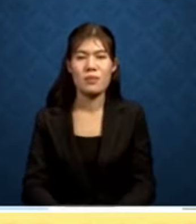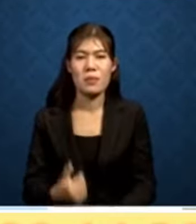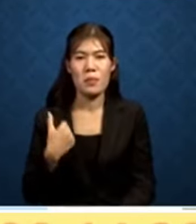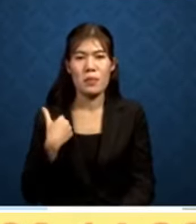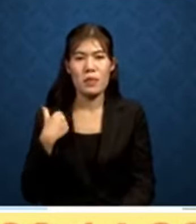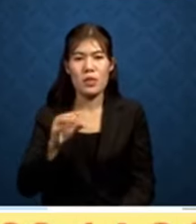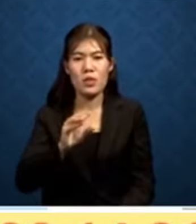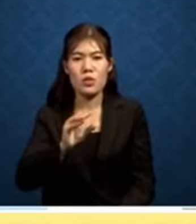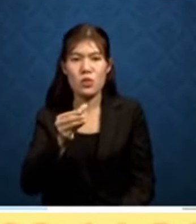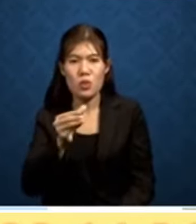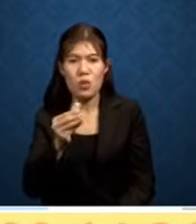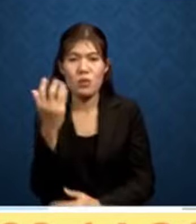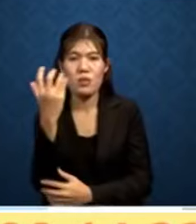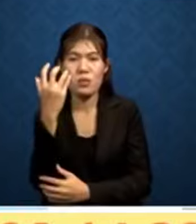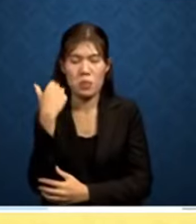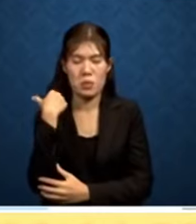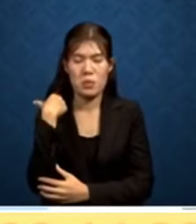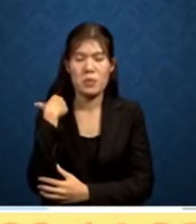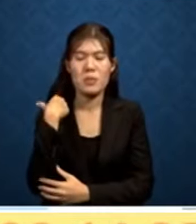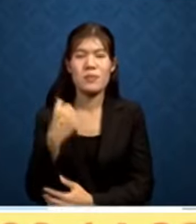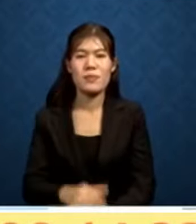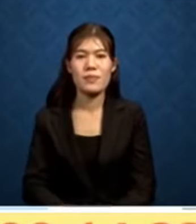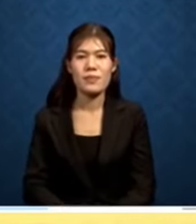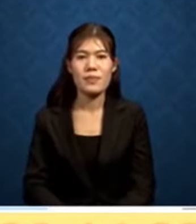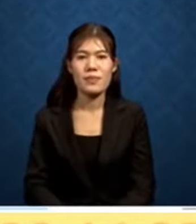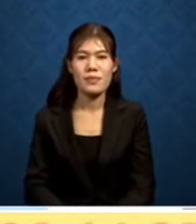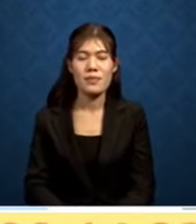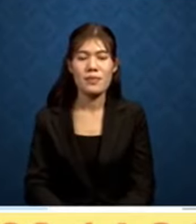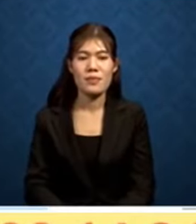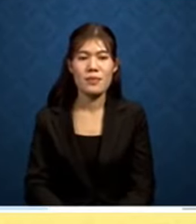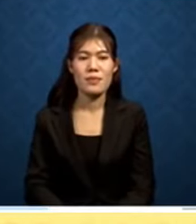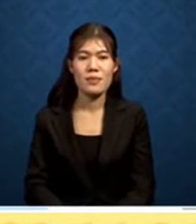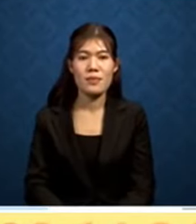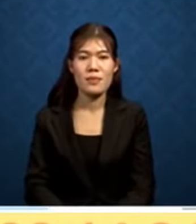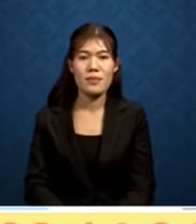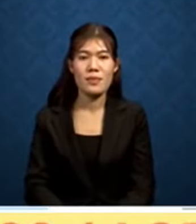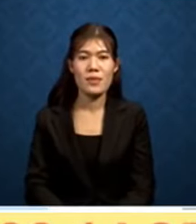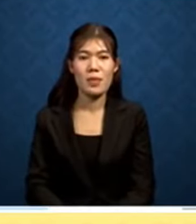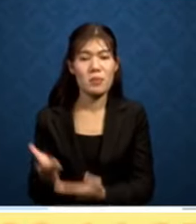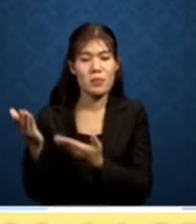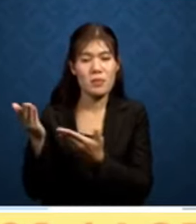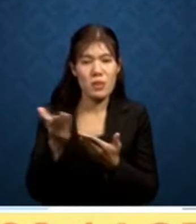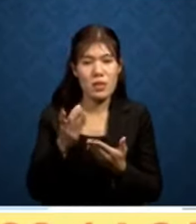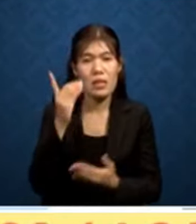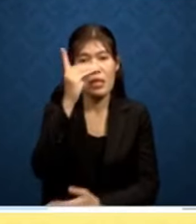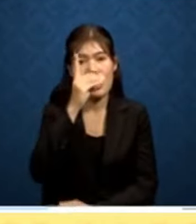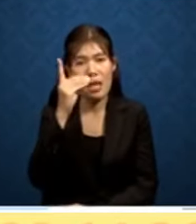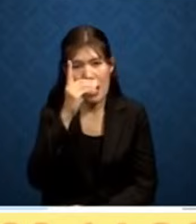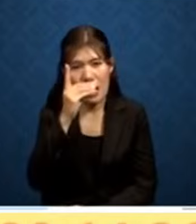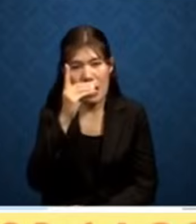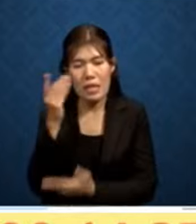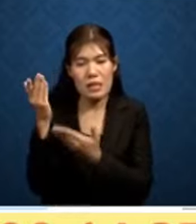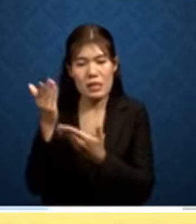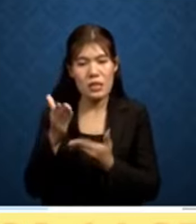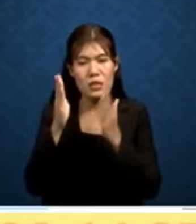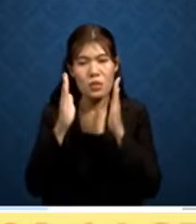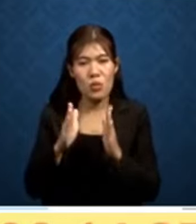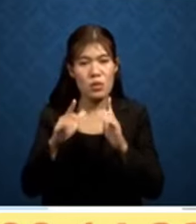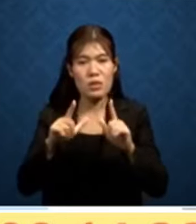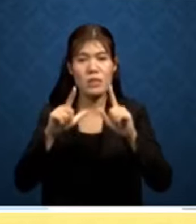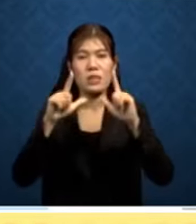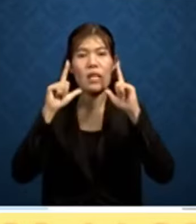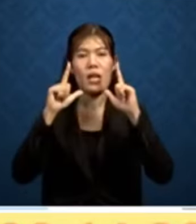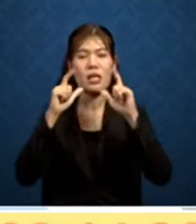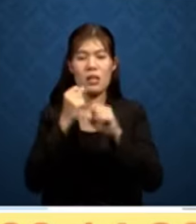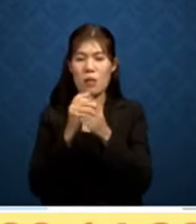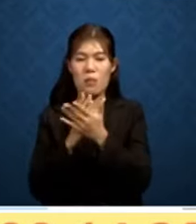3 ช่อง นี้ครัเพราฉะนั้น เราสามารถไหม ที่เชิญดารา เชิญคนประสบคามสำเร็มาช่วยกันส